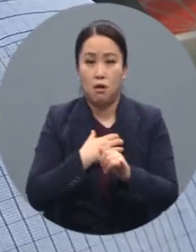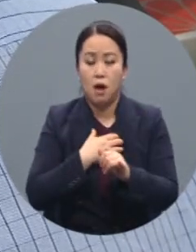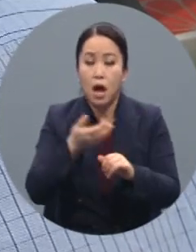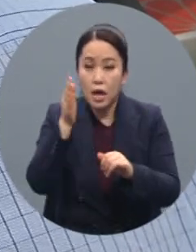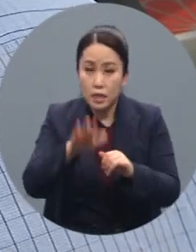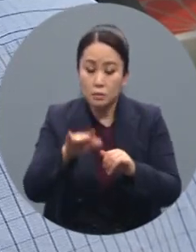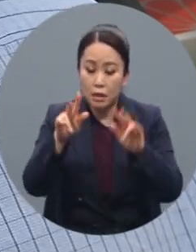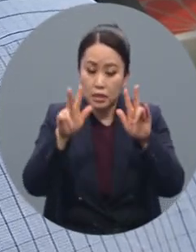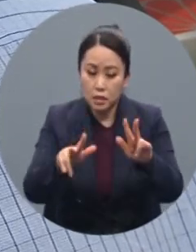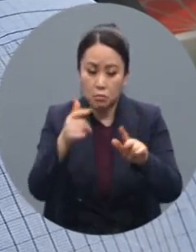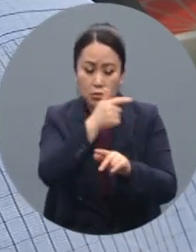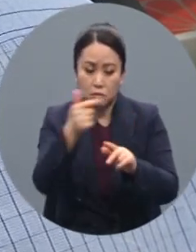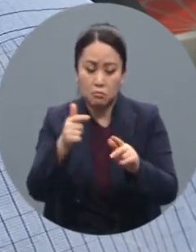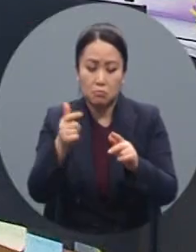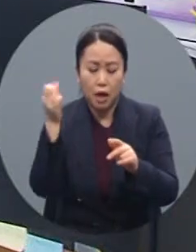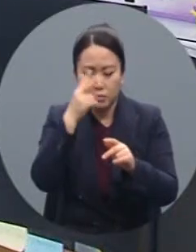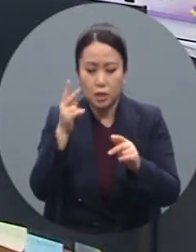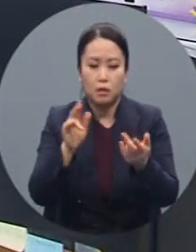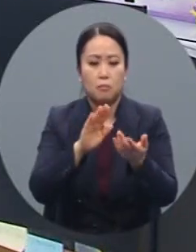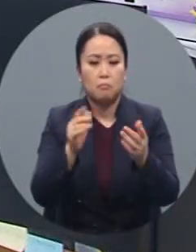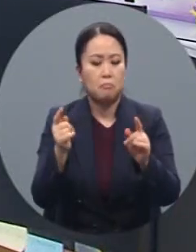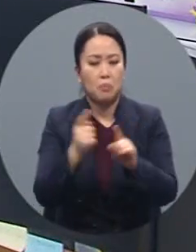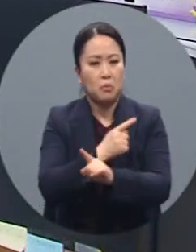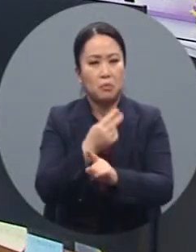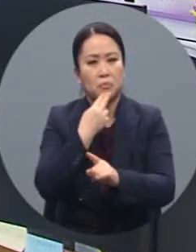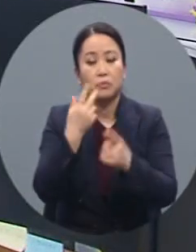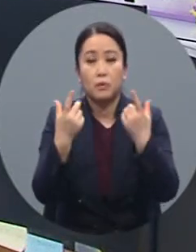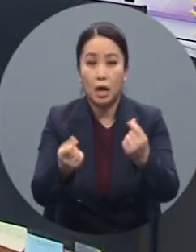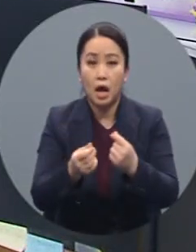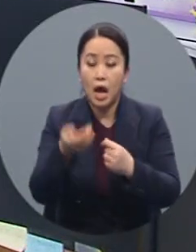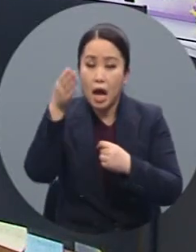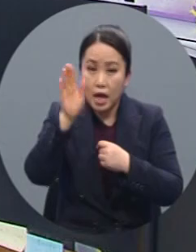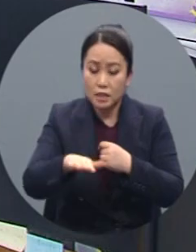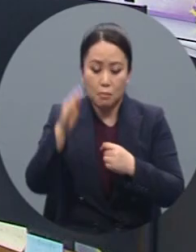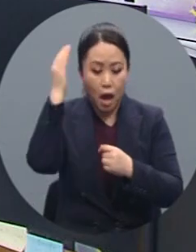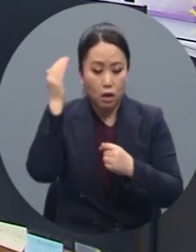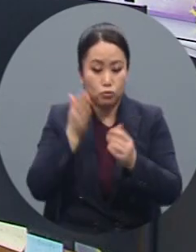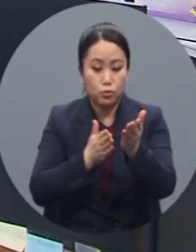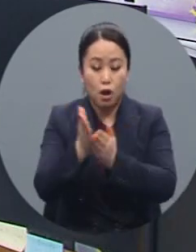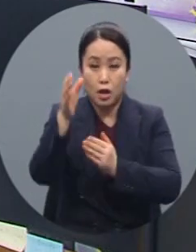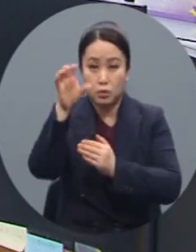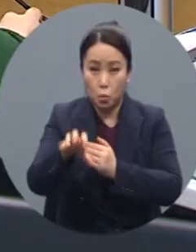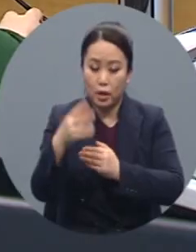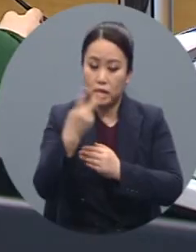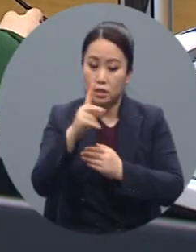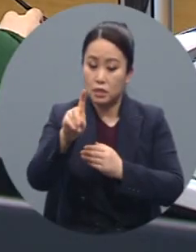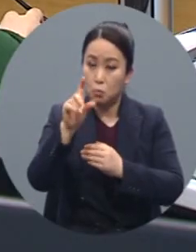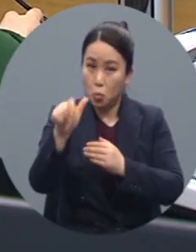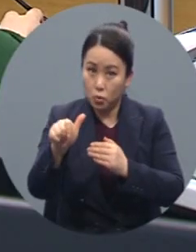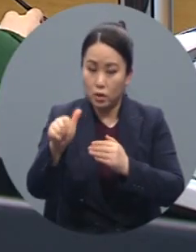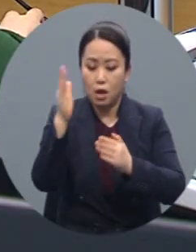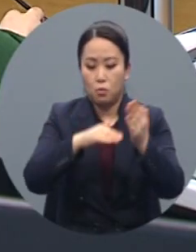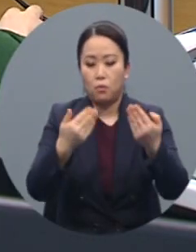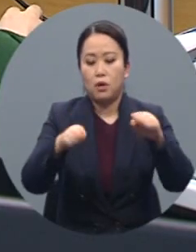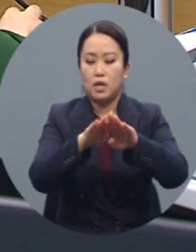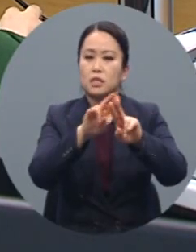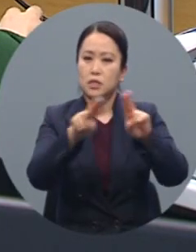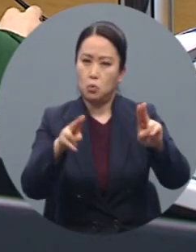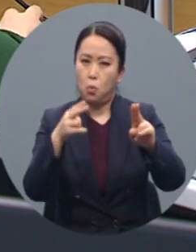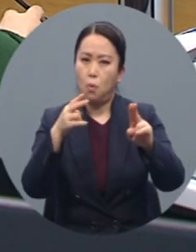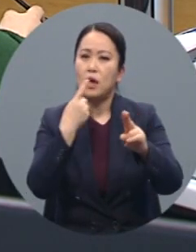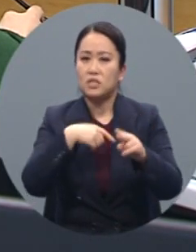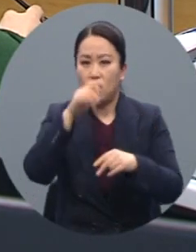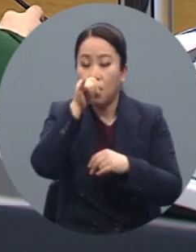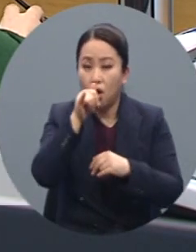어떤 변화가 생길 것 같지는 않습니다. 이미 한국거래소가 지난 2015년 공공기관 지정이 해제됐기도 합니다.